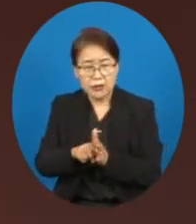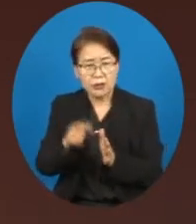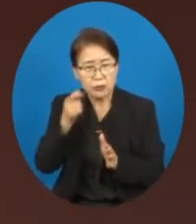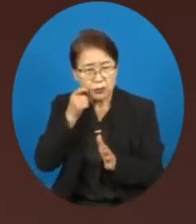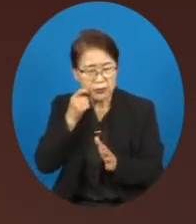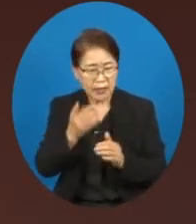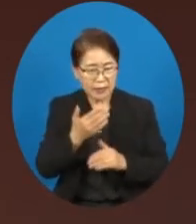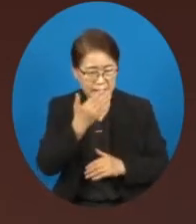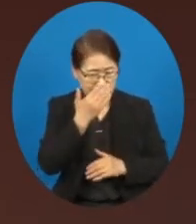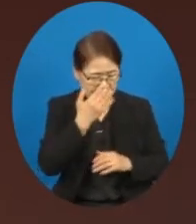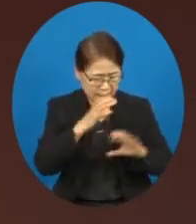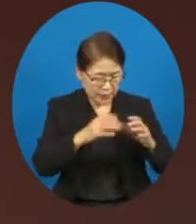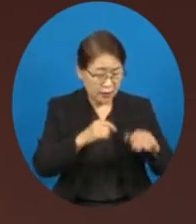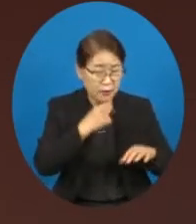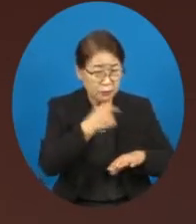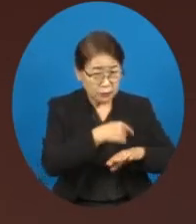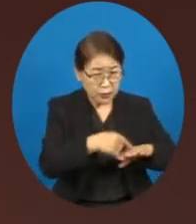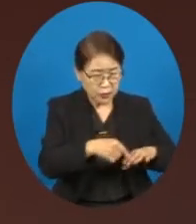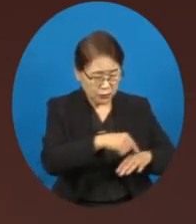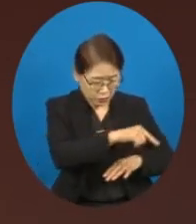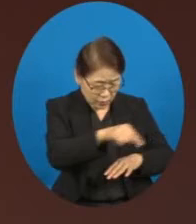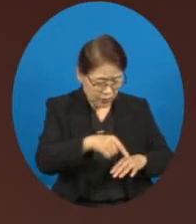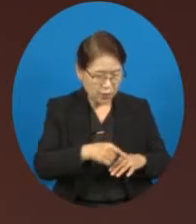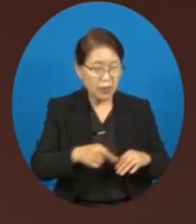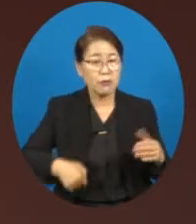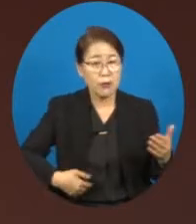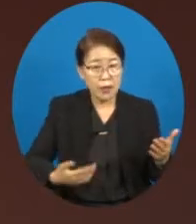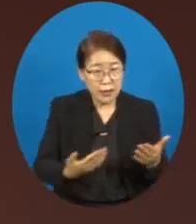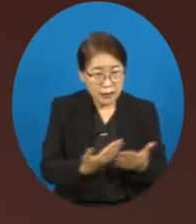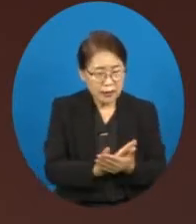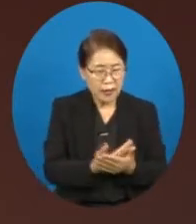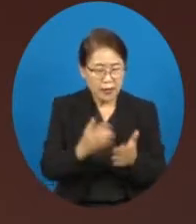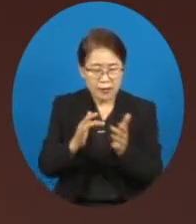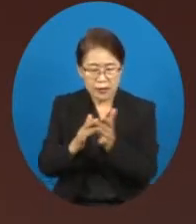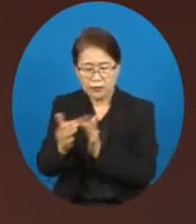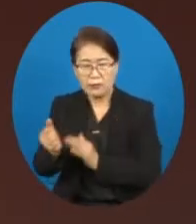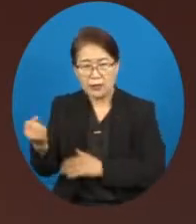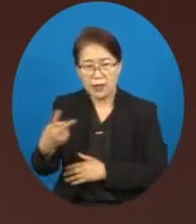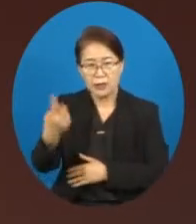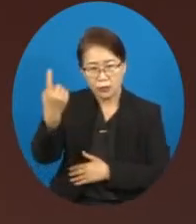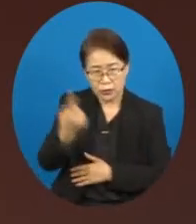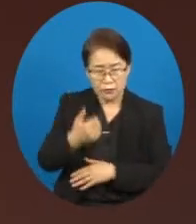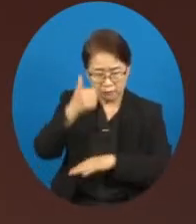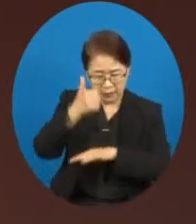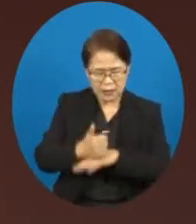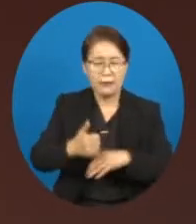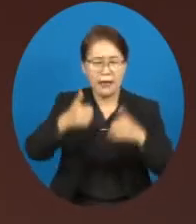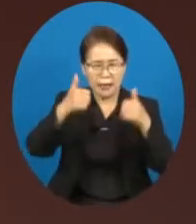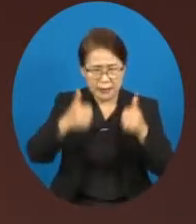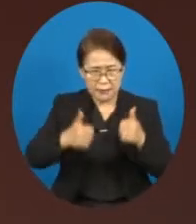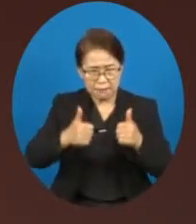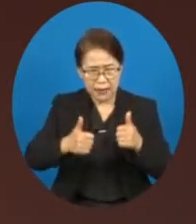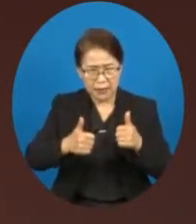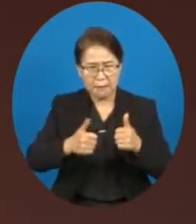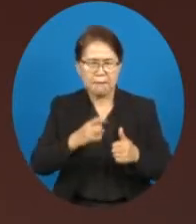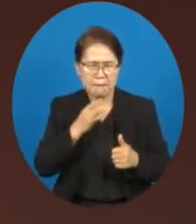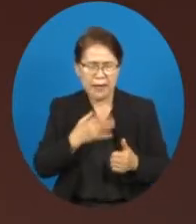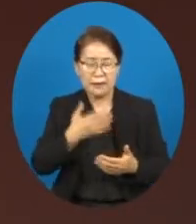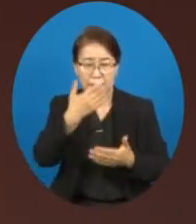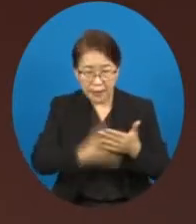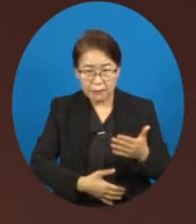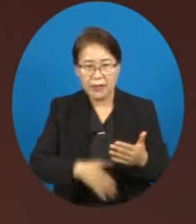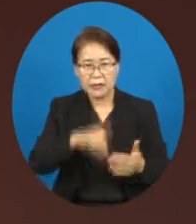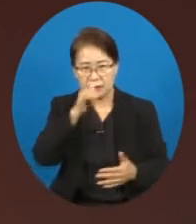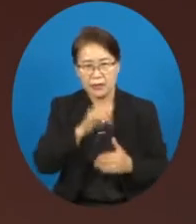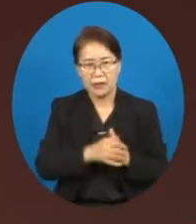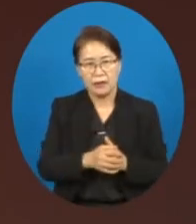저 이스라엘 민족의 민족적인 핵심과 예수님의 재림과 마지막의 심판만이 남아있어요.